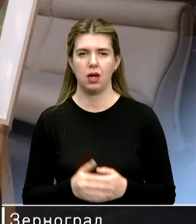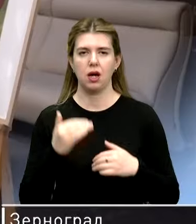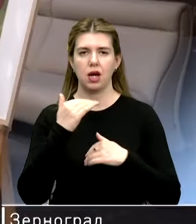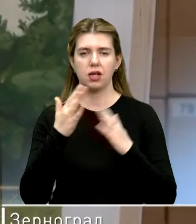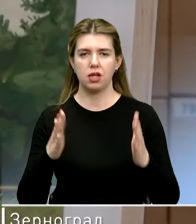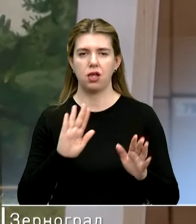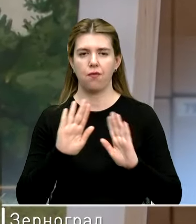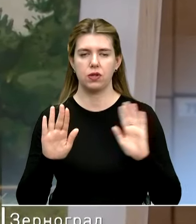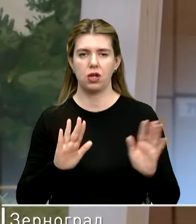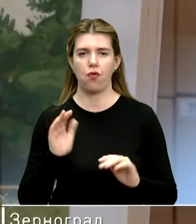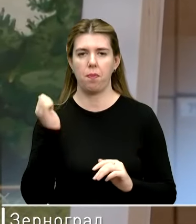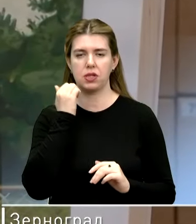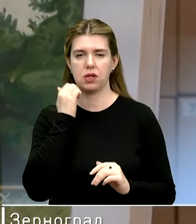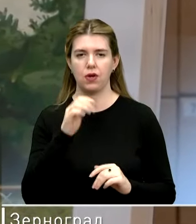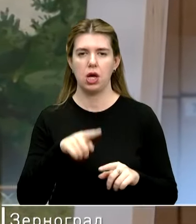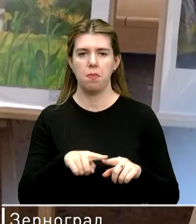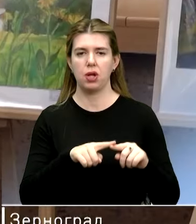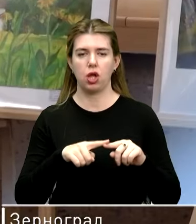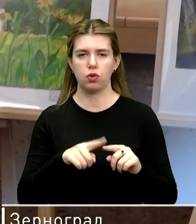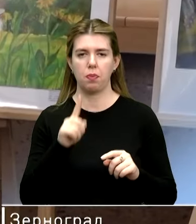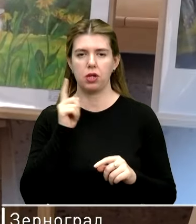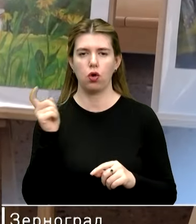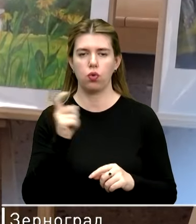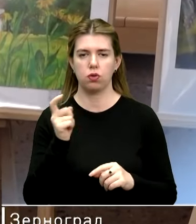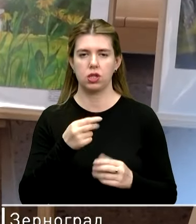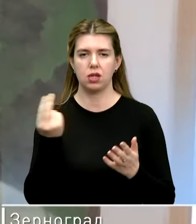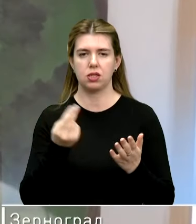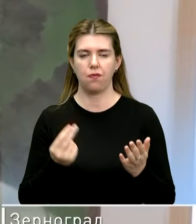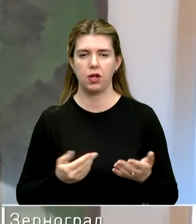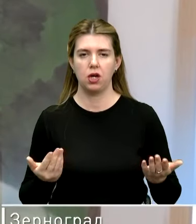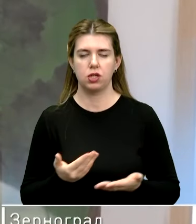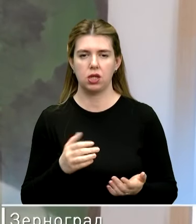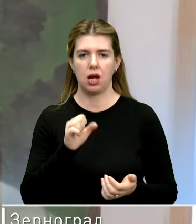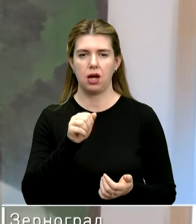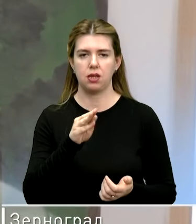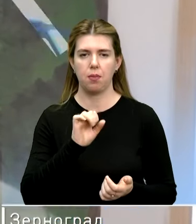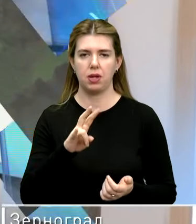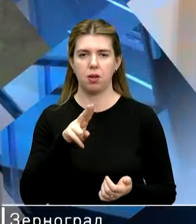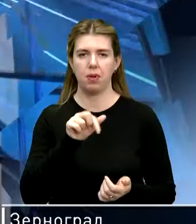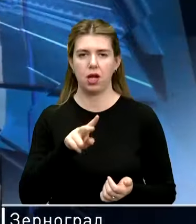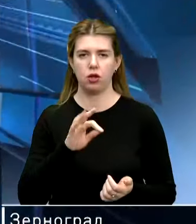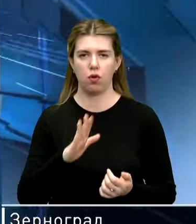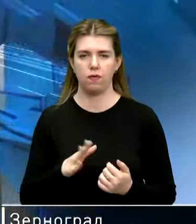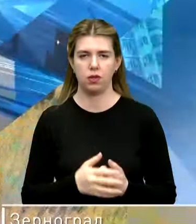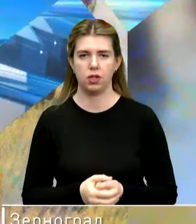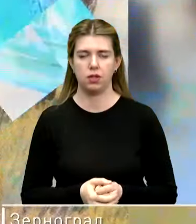Картины выставят в Москве и Беларуси. Юные художники рисовали жизнь атамана Платова.